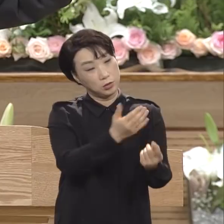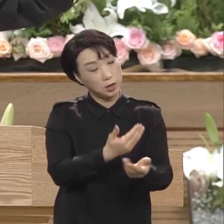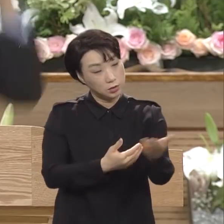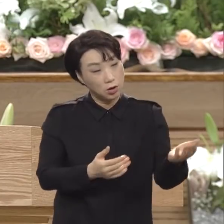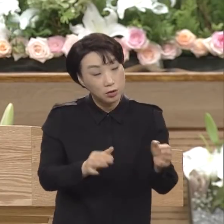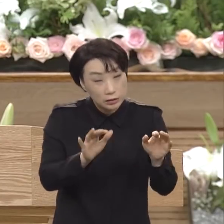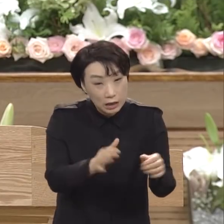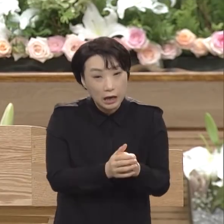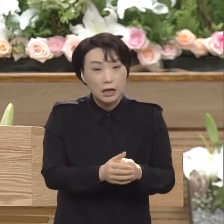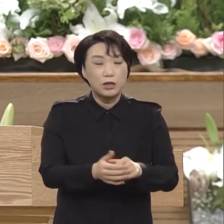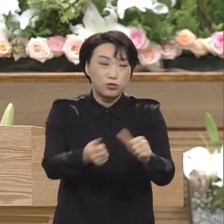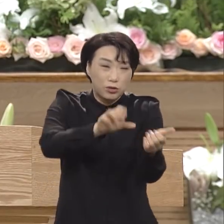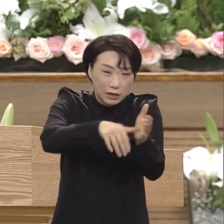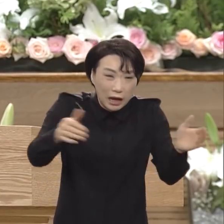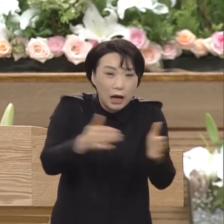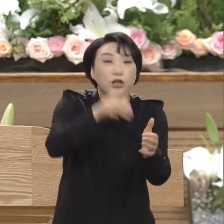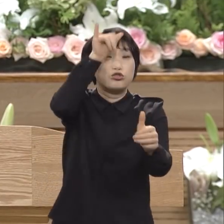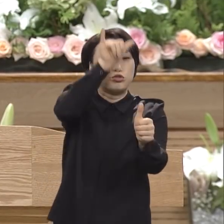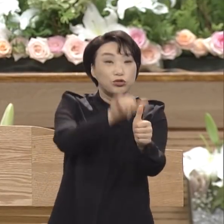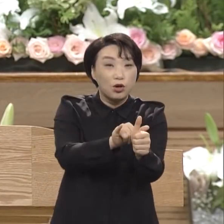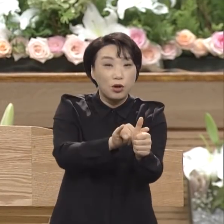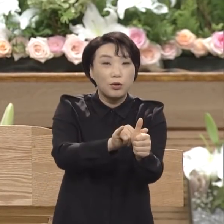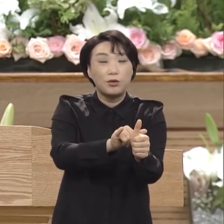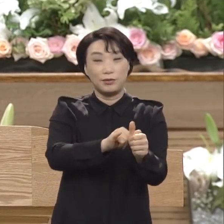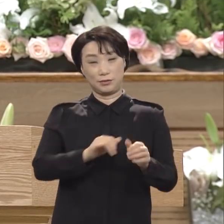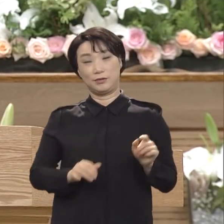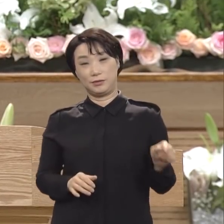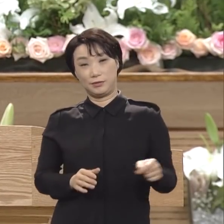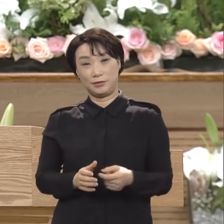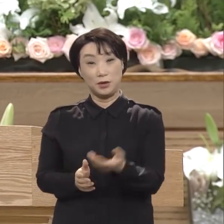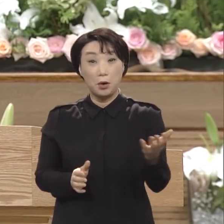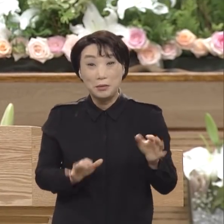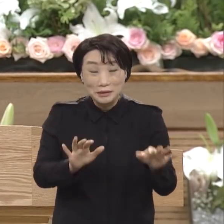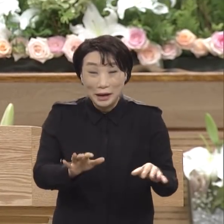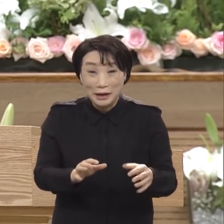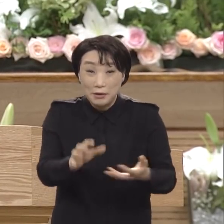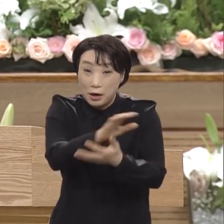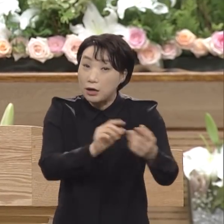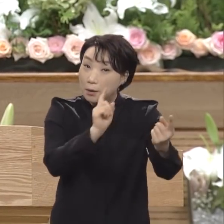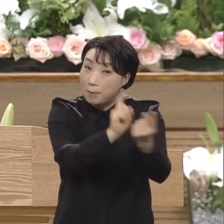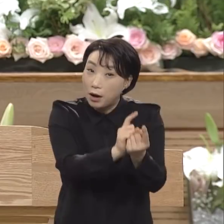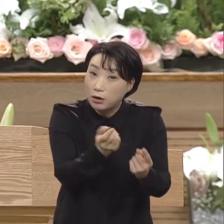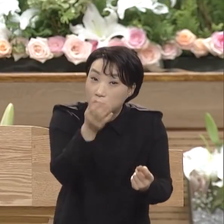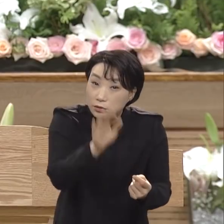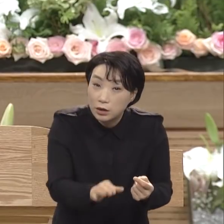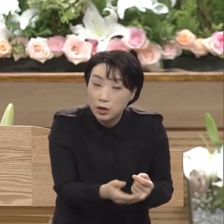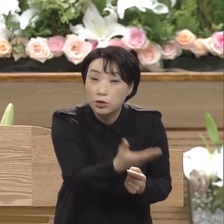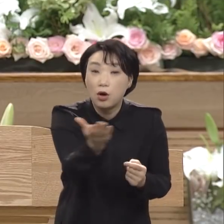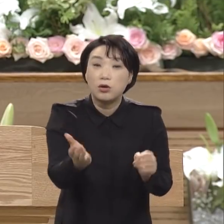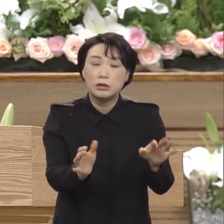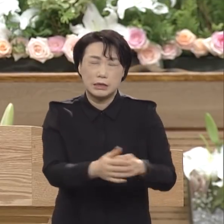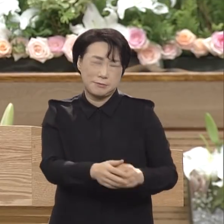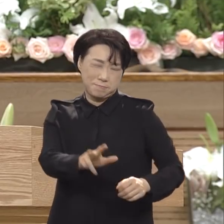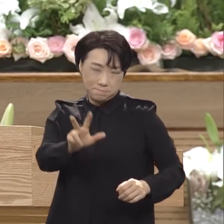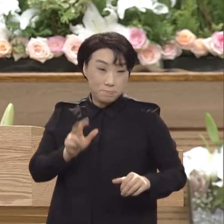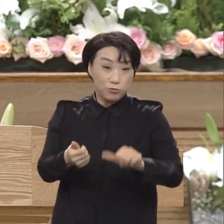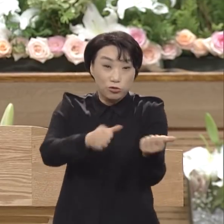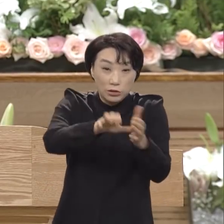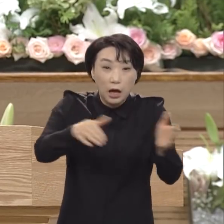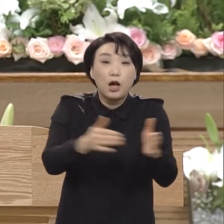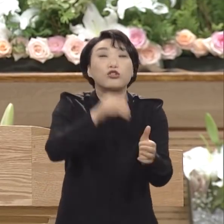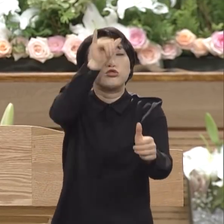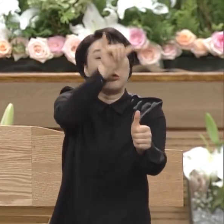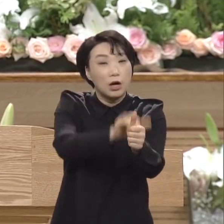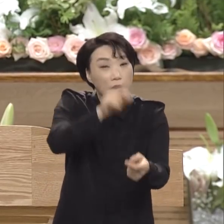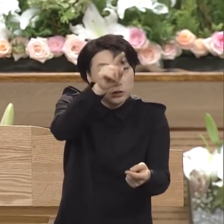네가 죽도록 충성하라. 자, 이런 환난을 받을 것이나 각오하고 죽도록